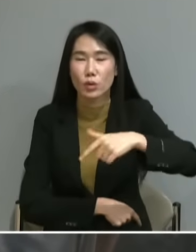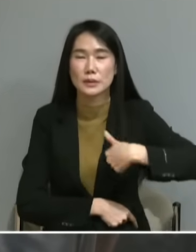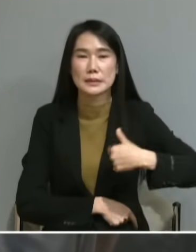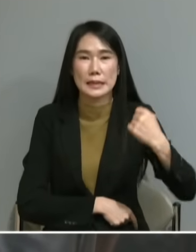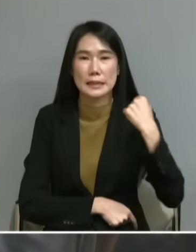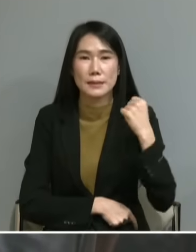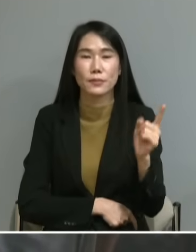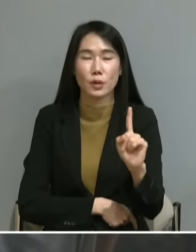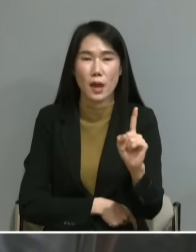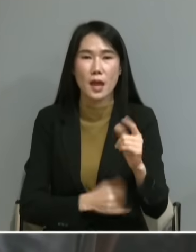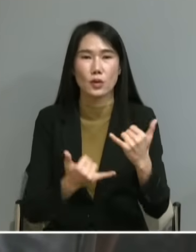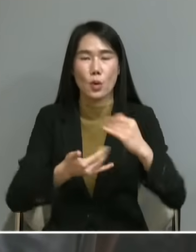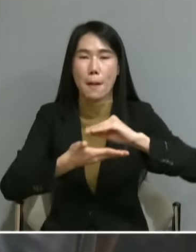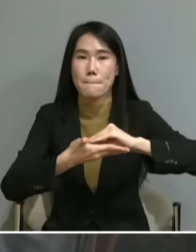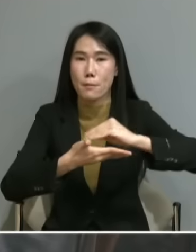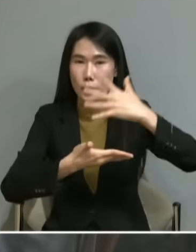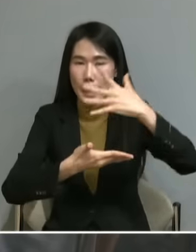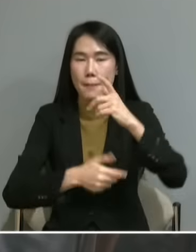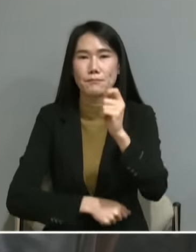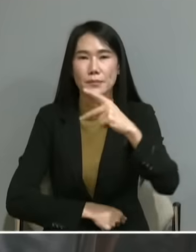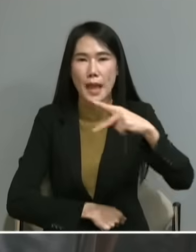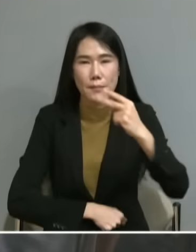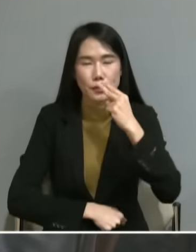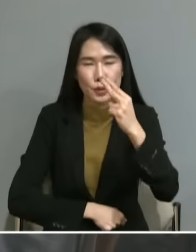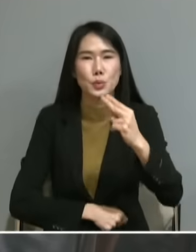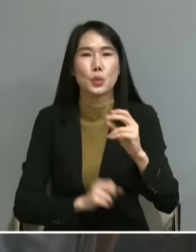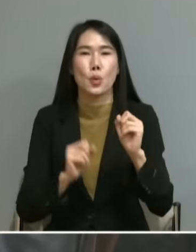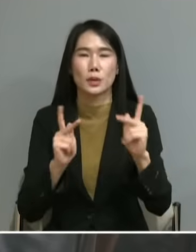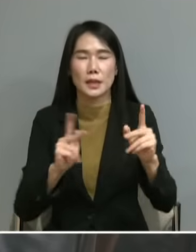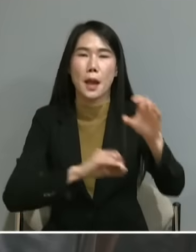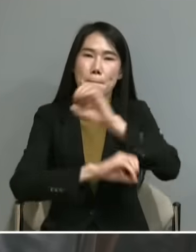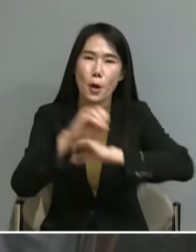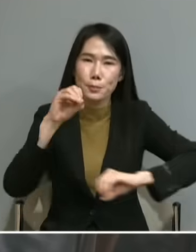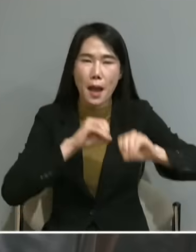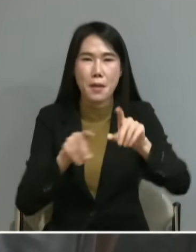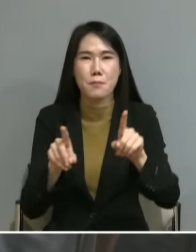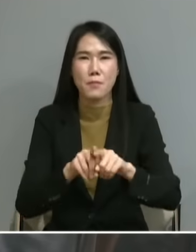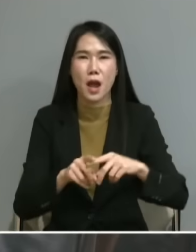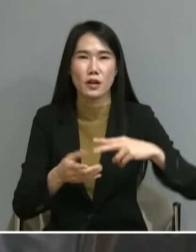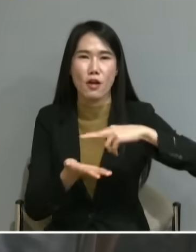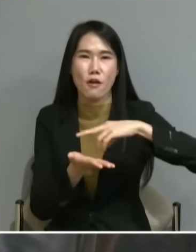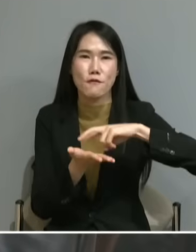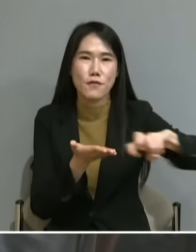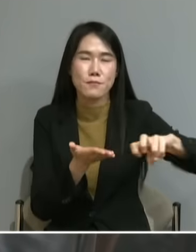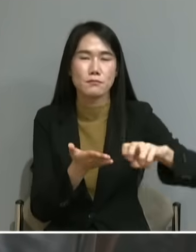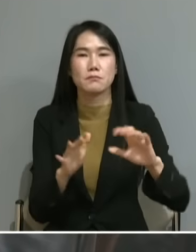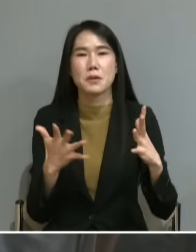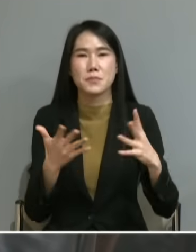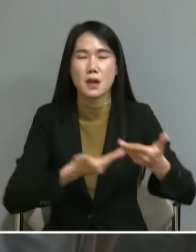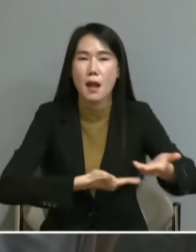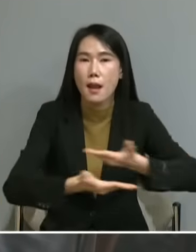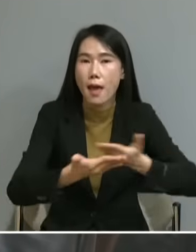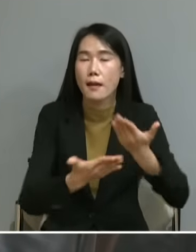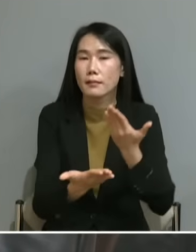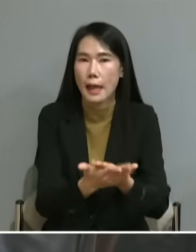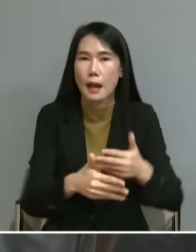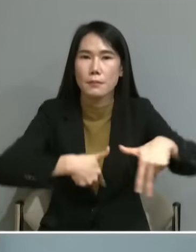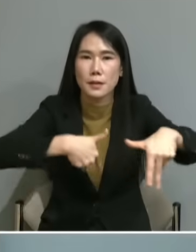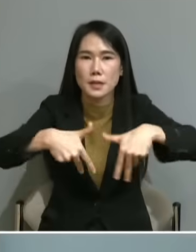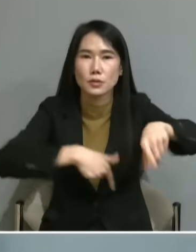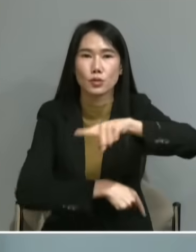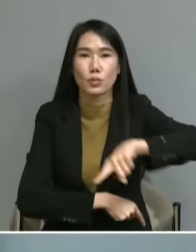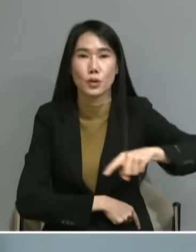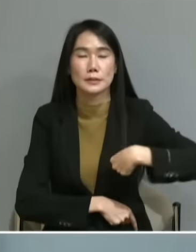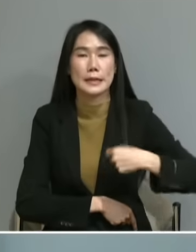วโปรแกรมตัวแอปพลิเคชันเนี่ยมันมีความมั่นคงปลอดภัยเพียงพอที่จะใช้แลกเปลี่ยนเงินตราให้กับพี่น้องประชาชนนะครับ